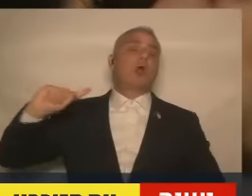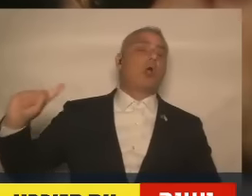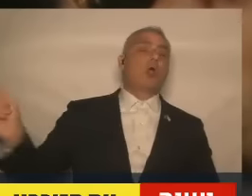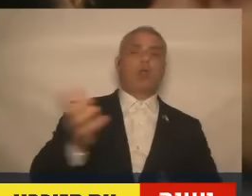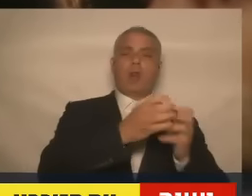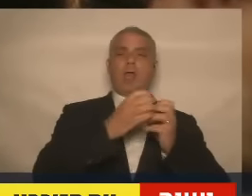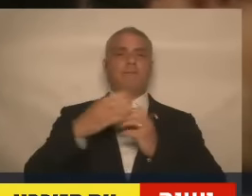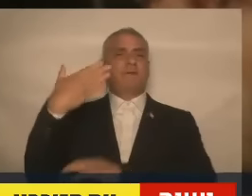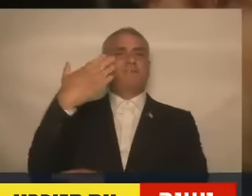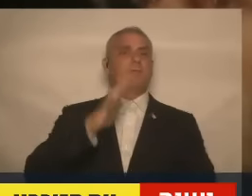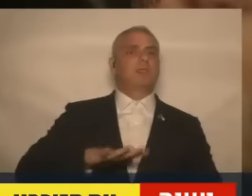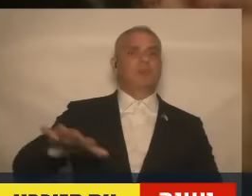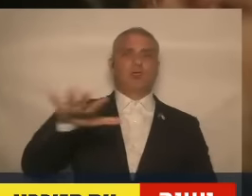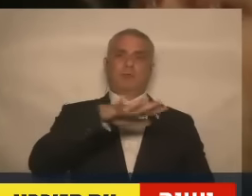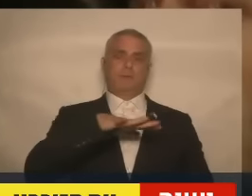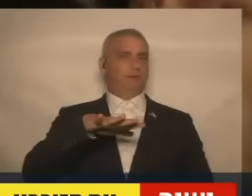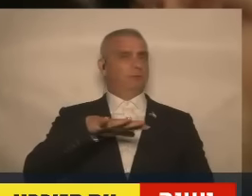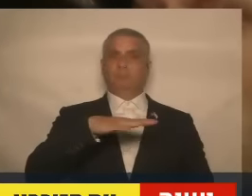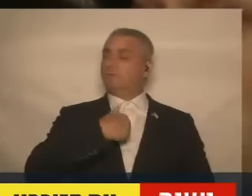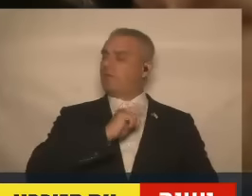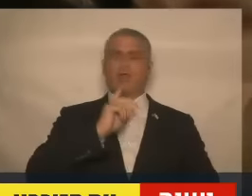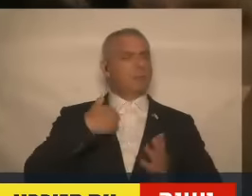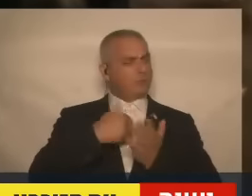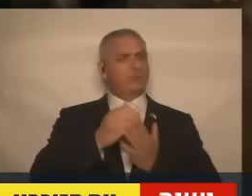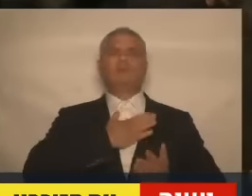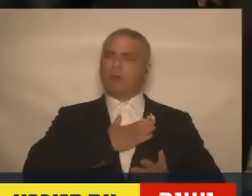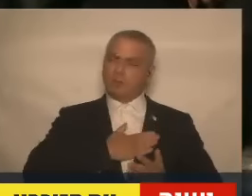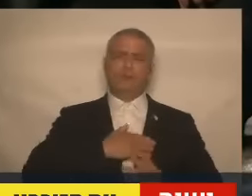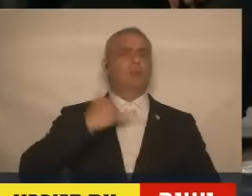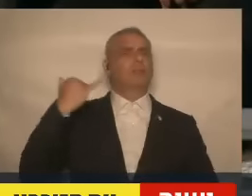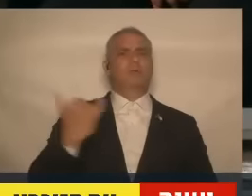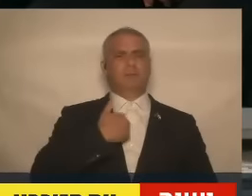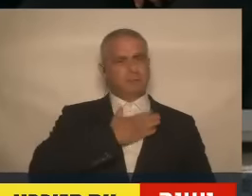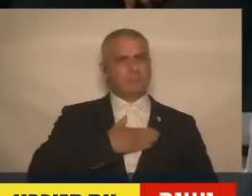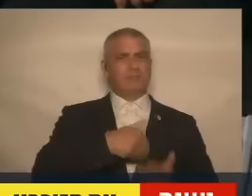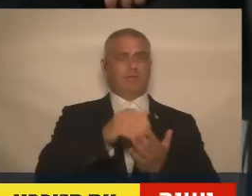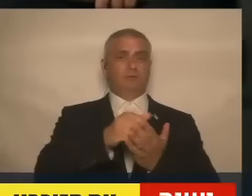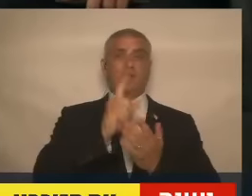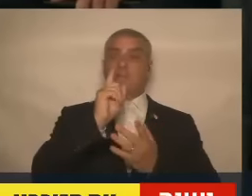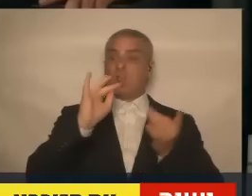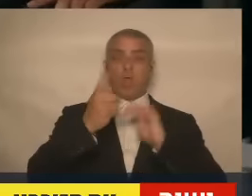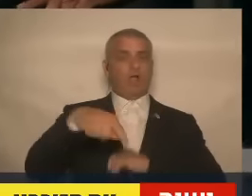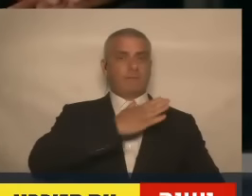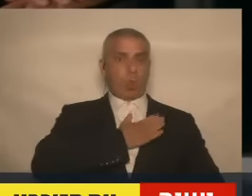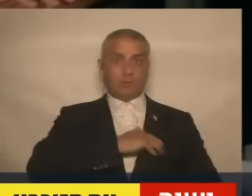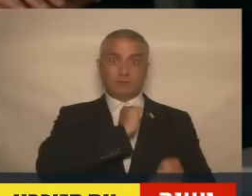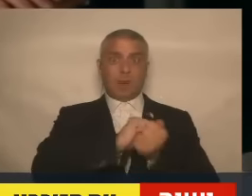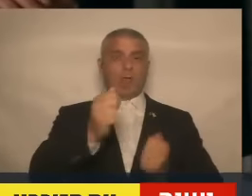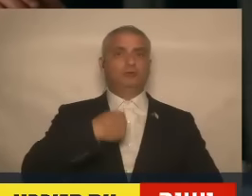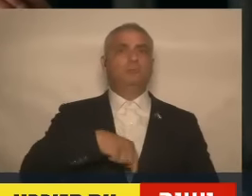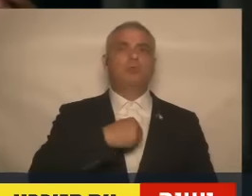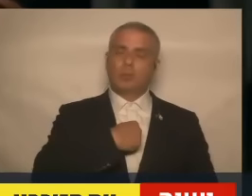העמים והמדינות באזור, ולא נחדול מכך לעולם. אך כל עוד אויבינו יבקשו